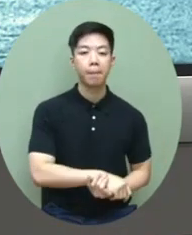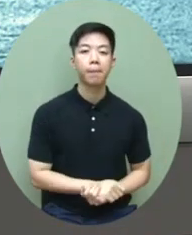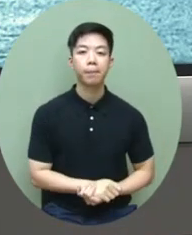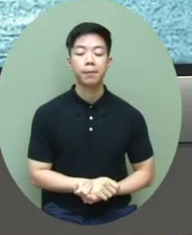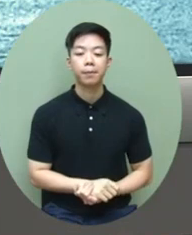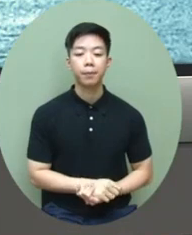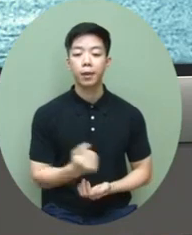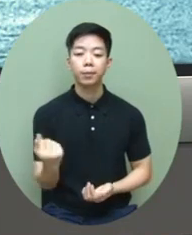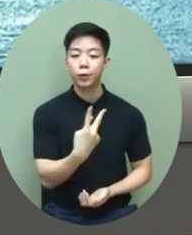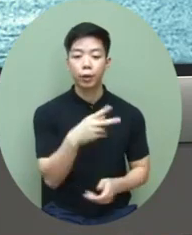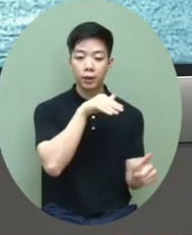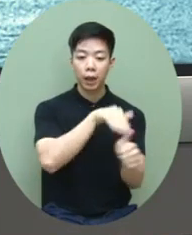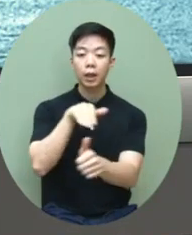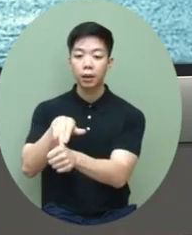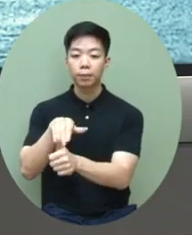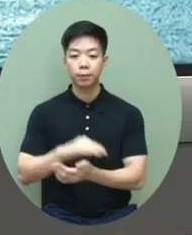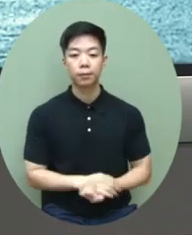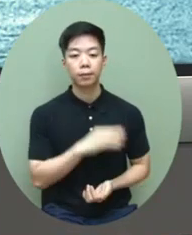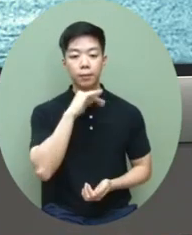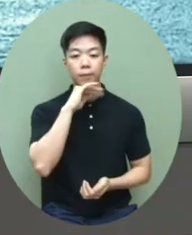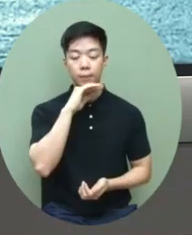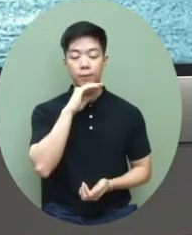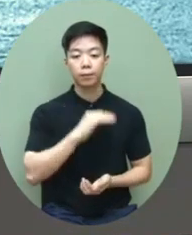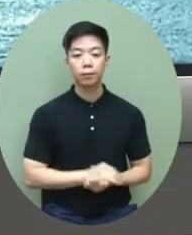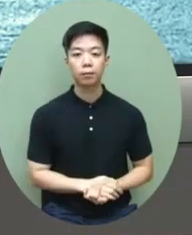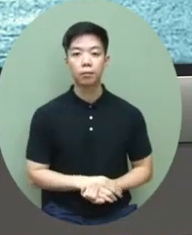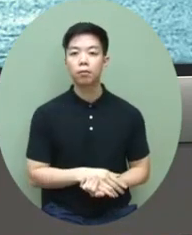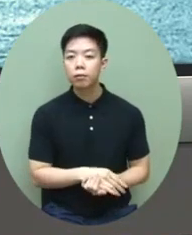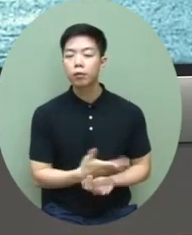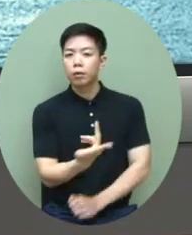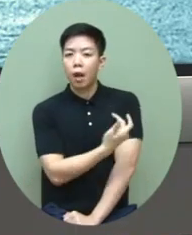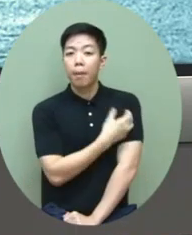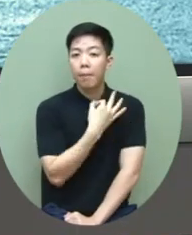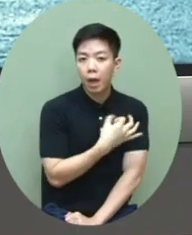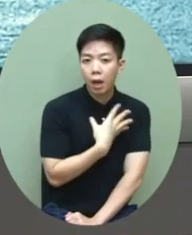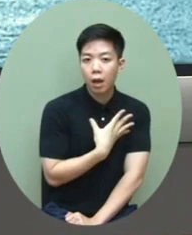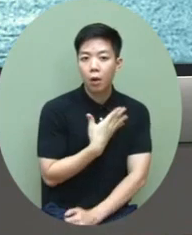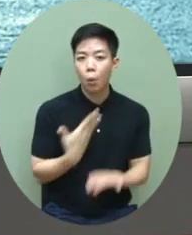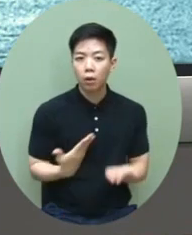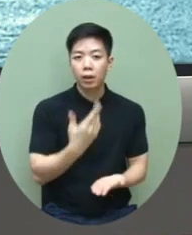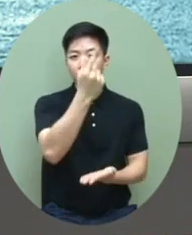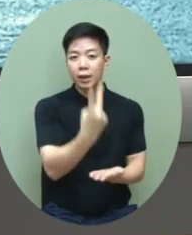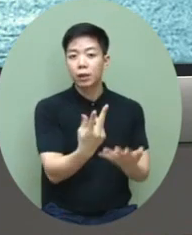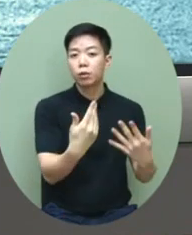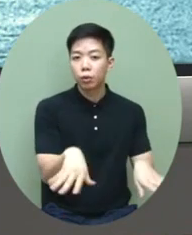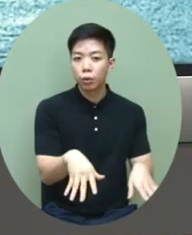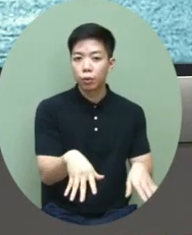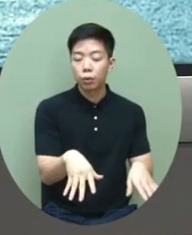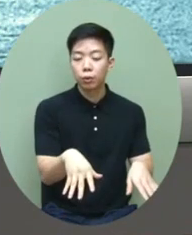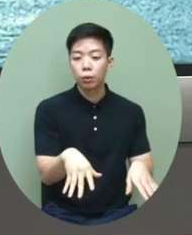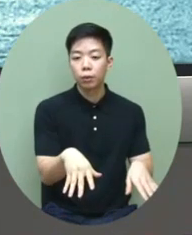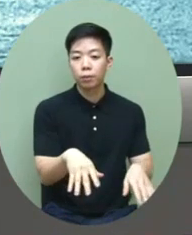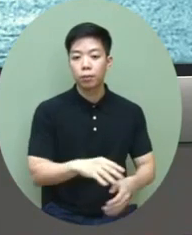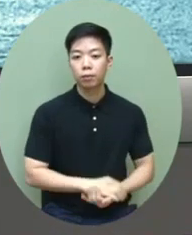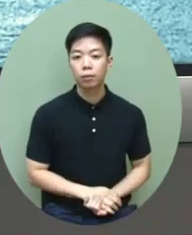咁啊，即係再次呼籲啦，真係如果喺呢個時候都未打針嘅，又或者打咗兩針嚇，仲等緊